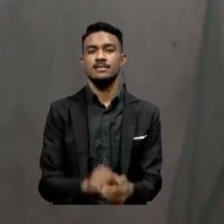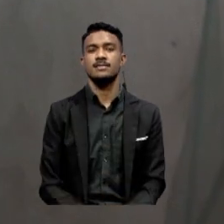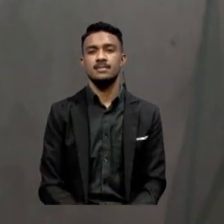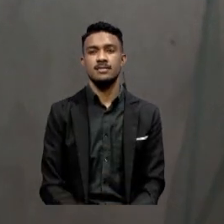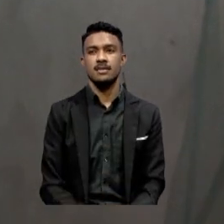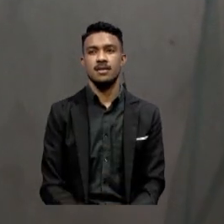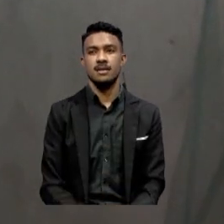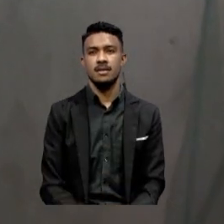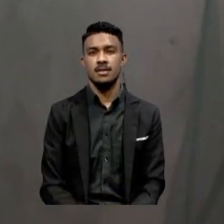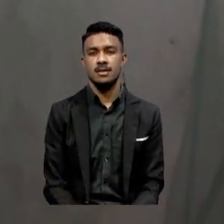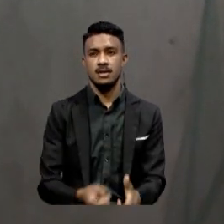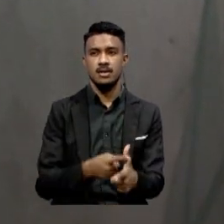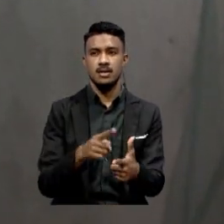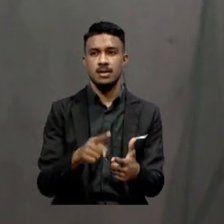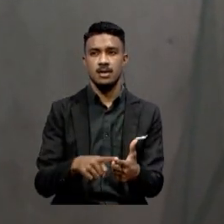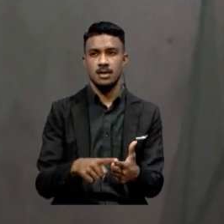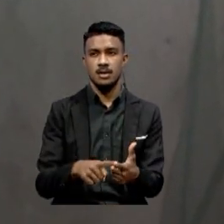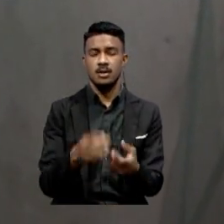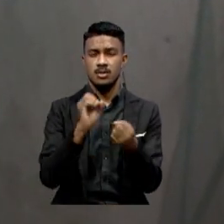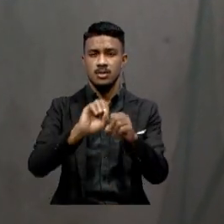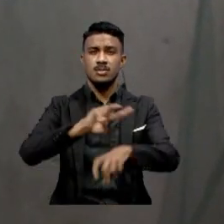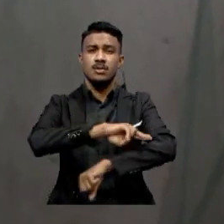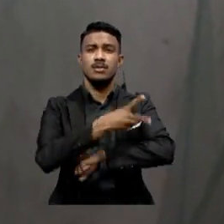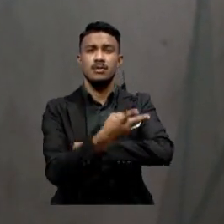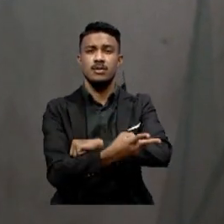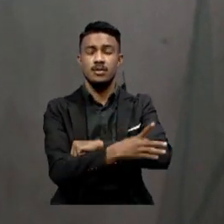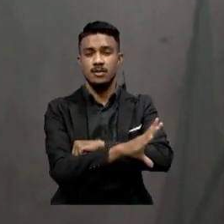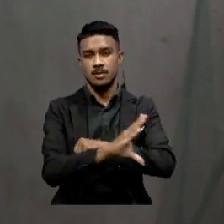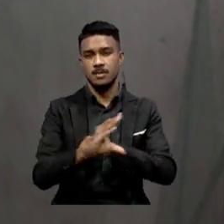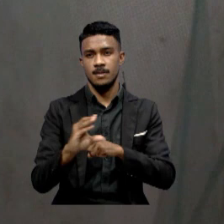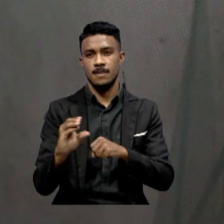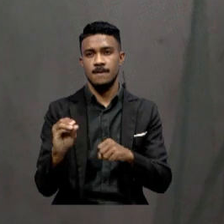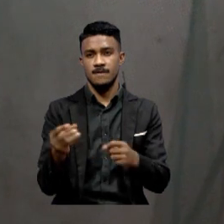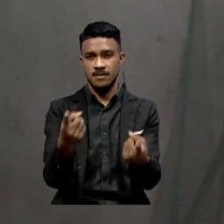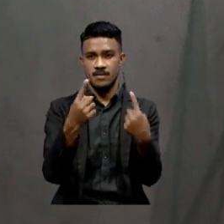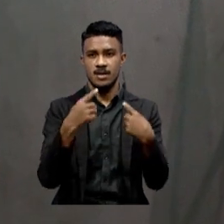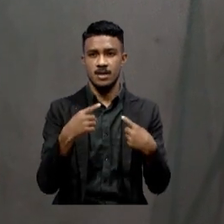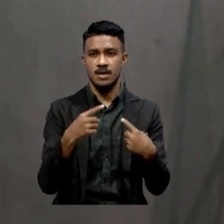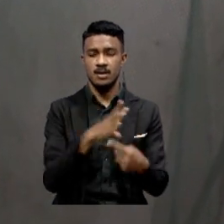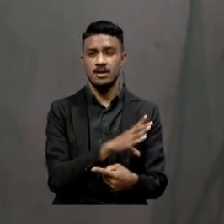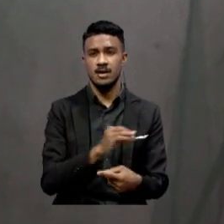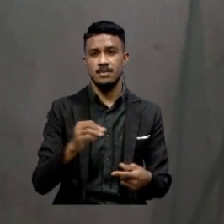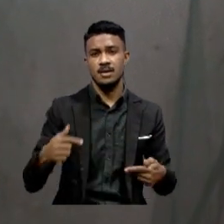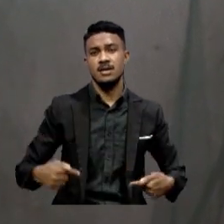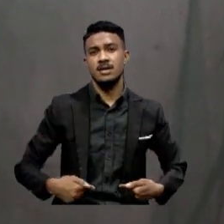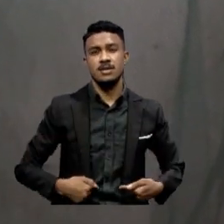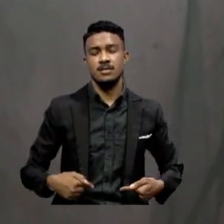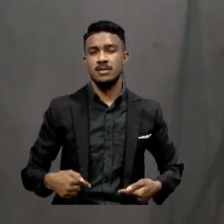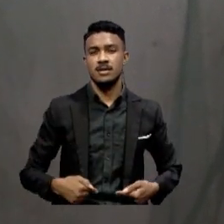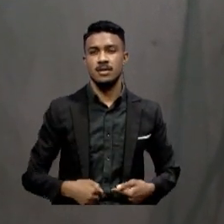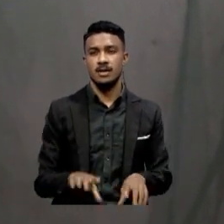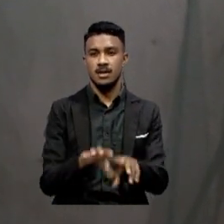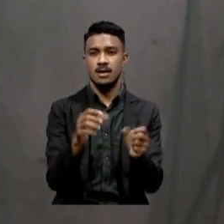anda untuk orang mana kalau kira ni aku cerita na